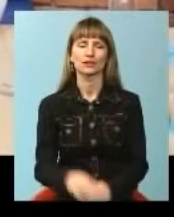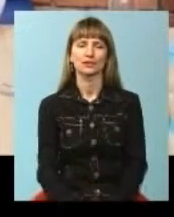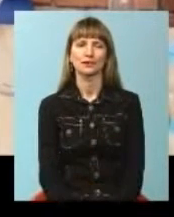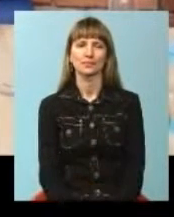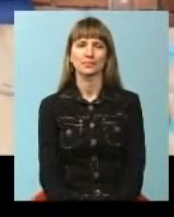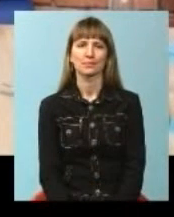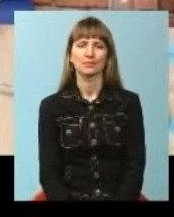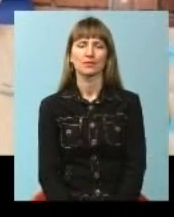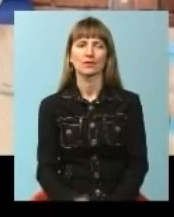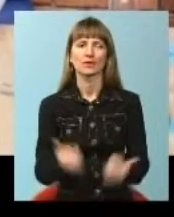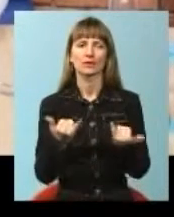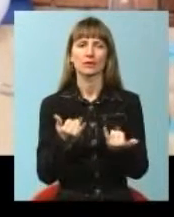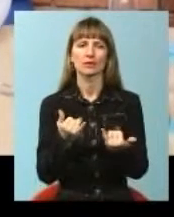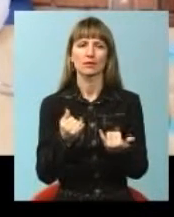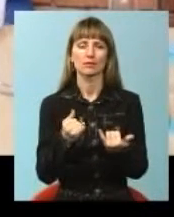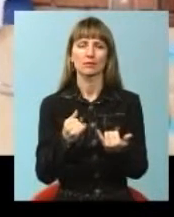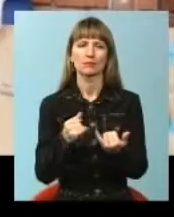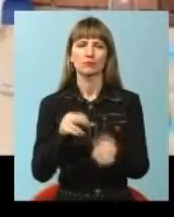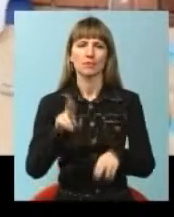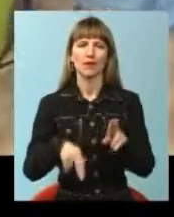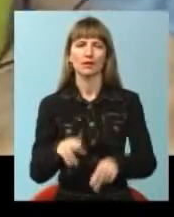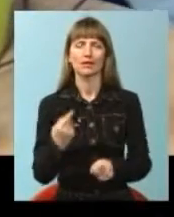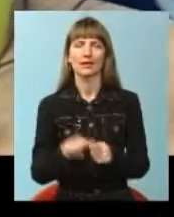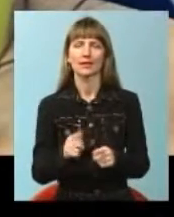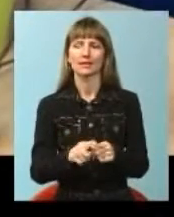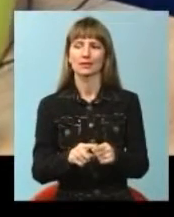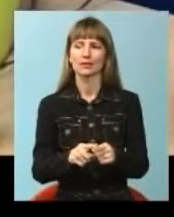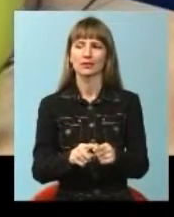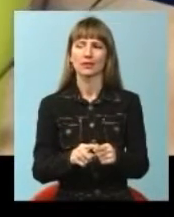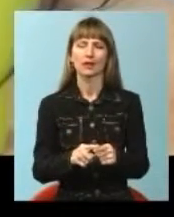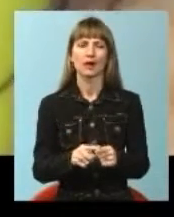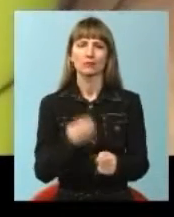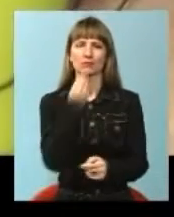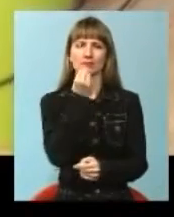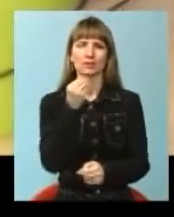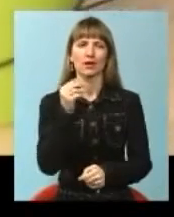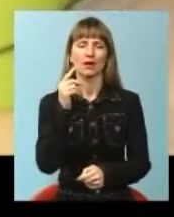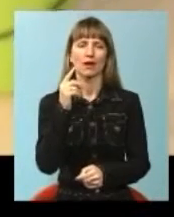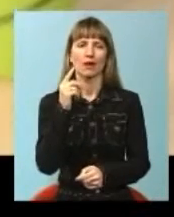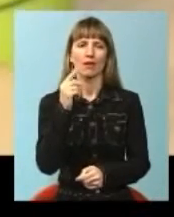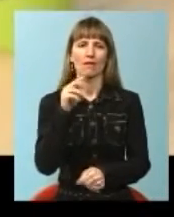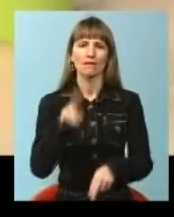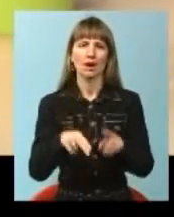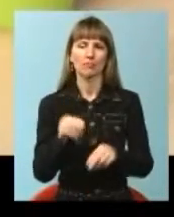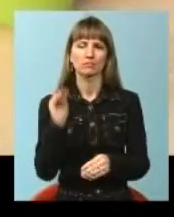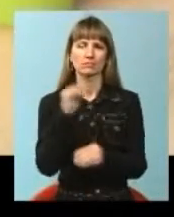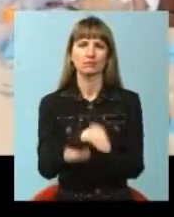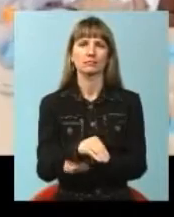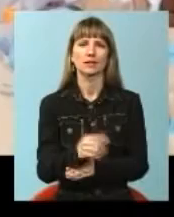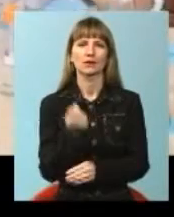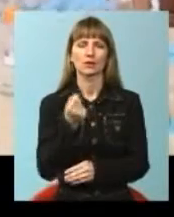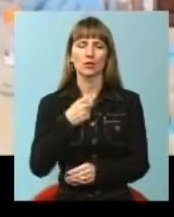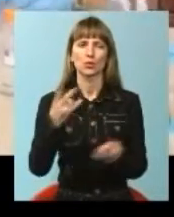Зараз ми її трошки пофарбуємо. Це звичайна така харчова фарба. Ми її додамо сюди. Тепер її треба